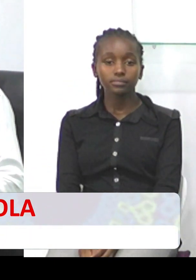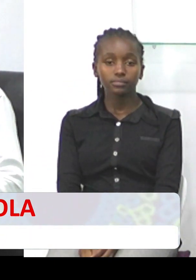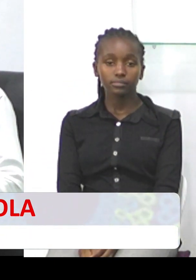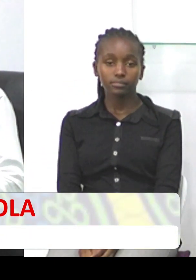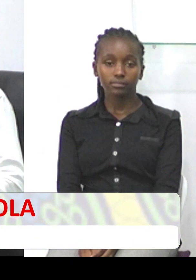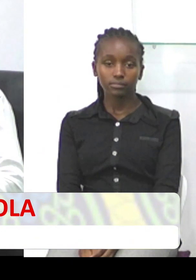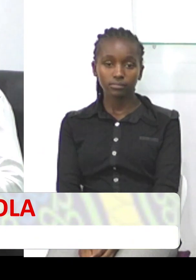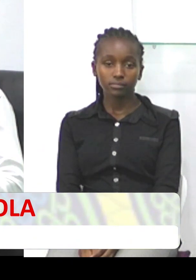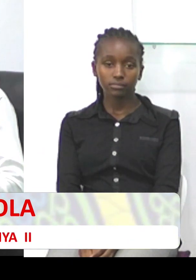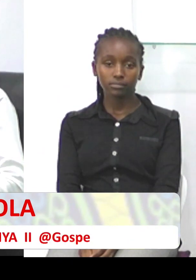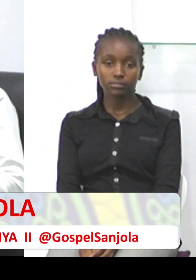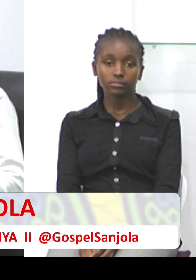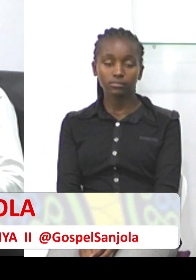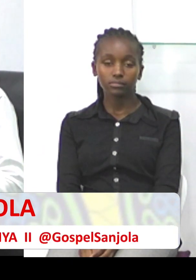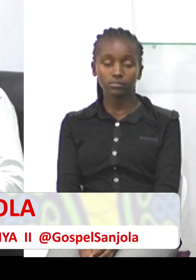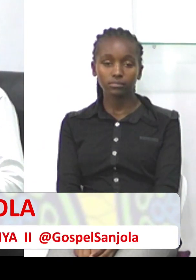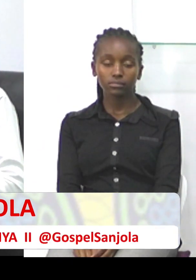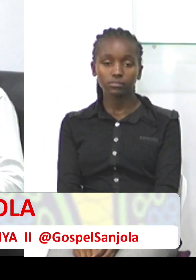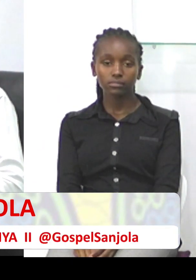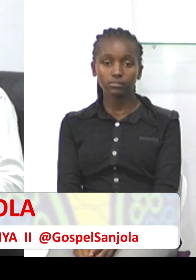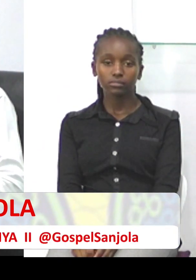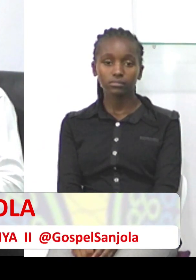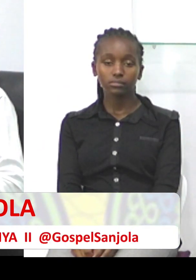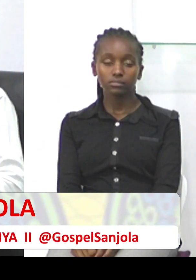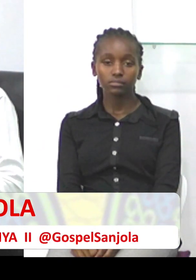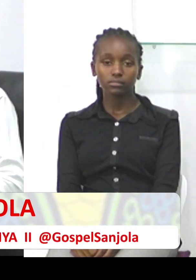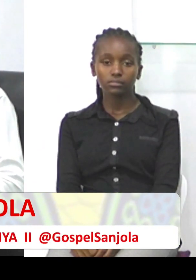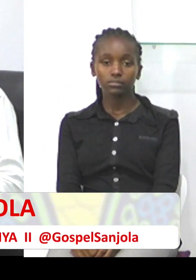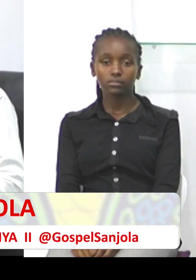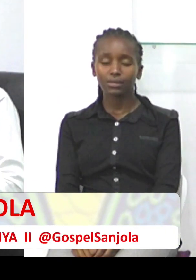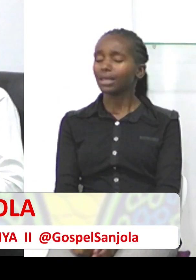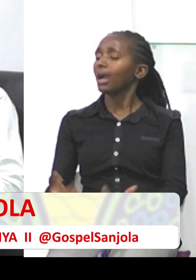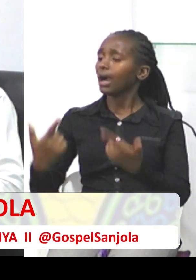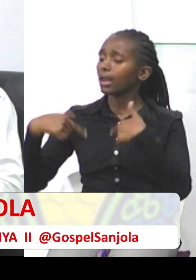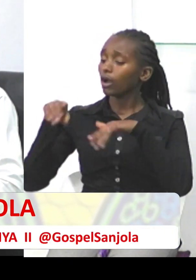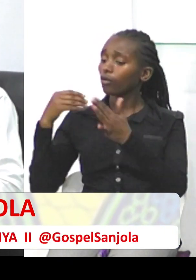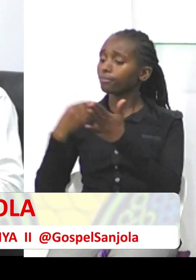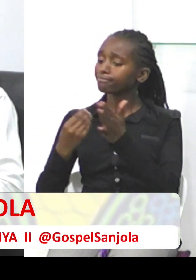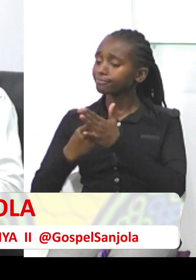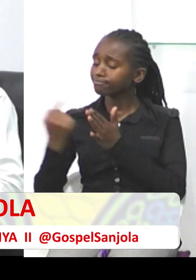Musipende nini? Pesa. Wacha pesa ikulocate. Yes.